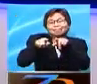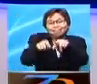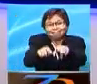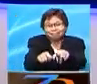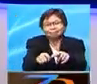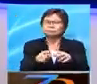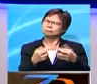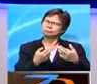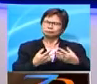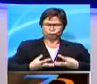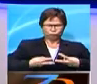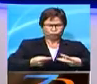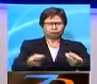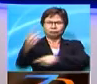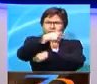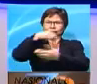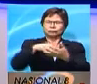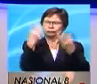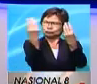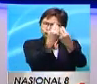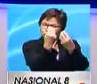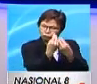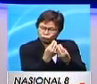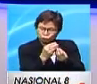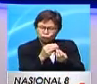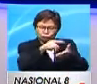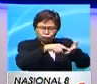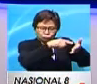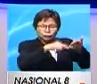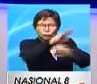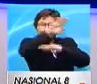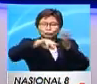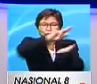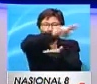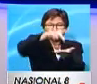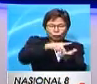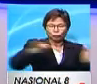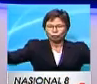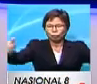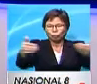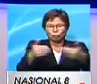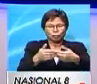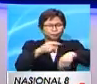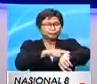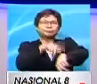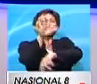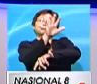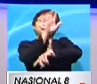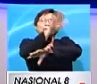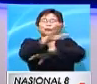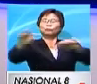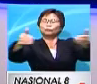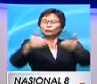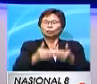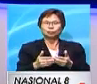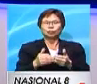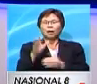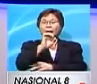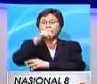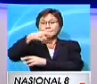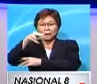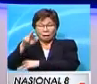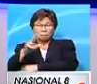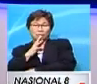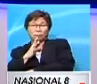hari ini pengiraan undi bermula sebaik semua pusat dan saluran mengundi ditutup pukul 5 petang tadi dan menurut suranjaya pilihan